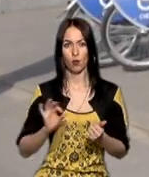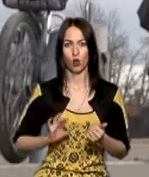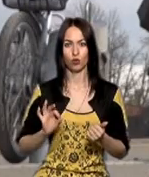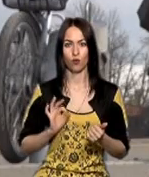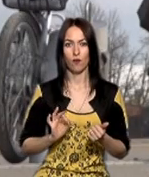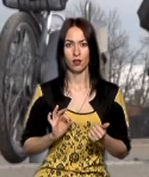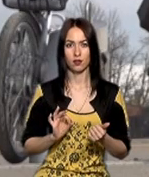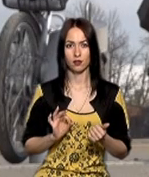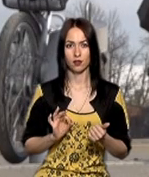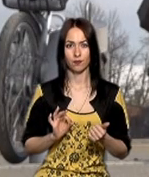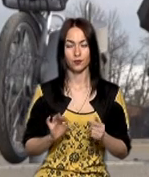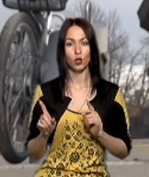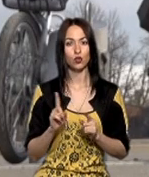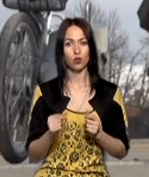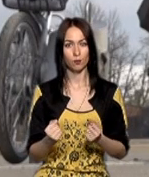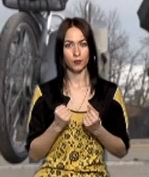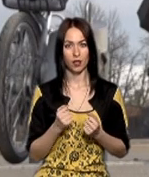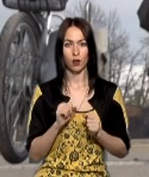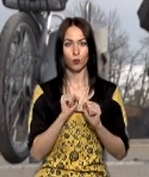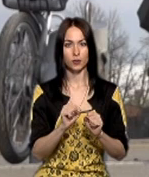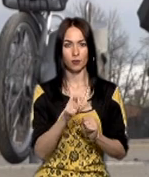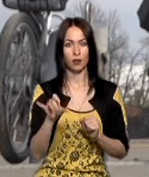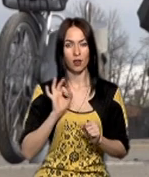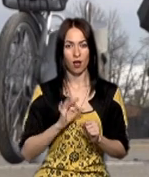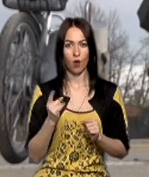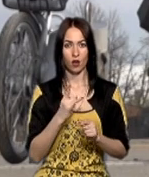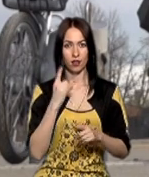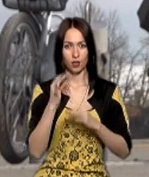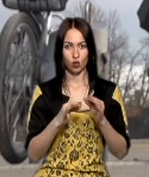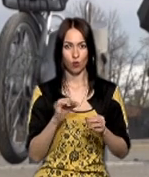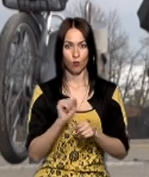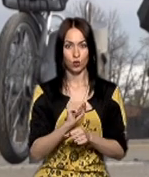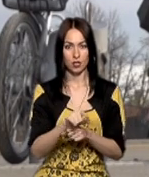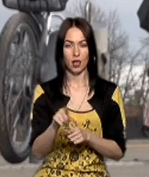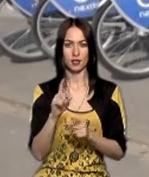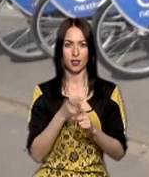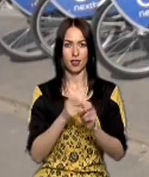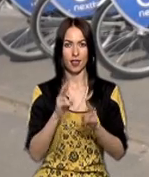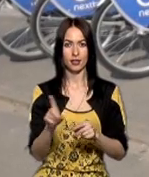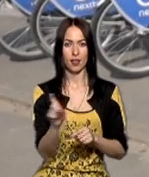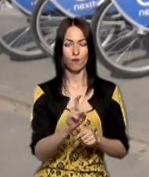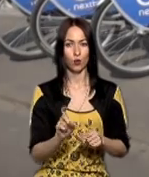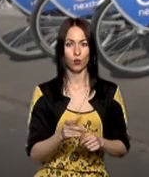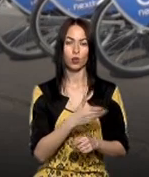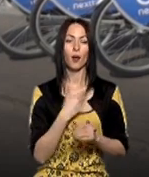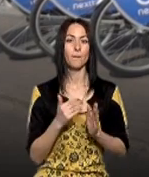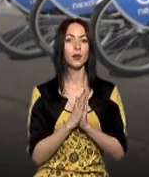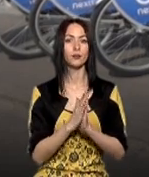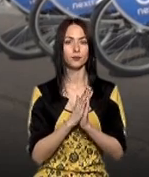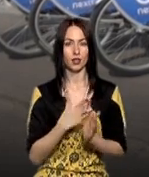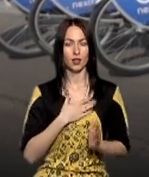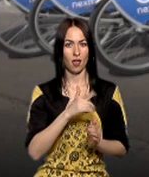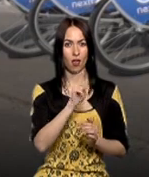користуватися. Щоб убезпечити користувачів, раз на добу станції дезінфікують. Ми закликаємо наших